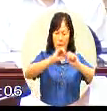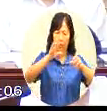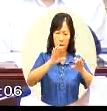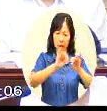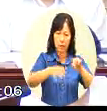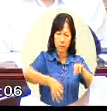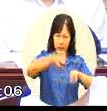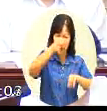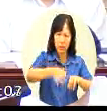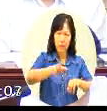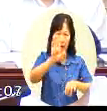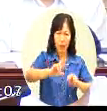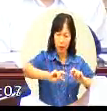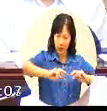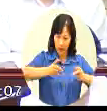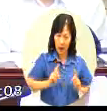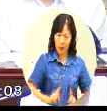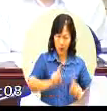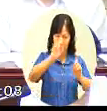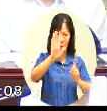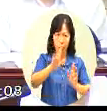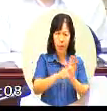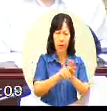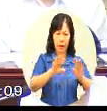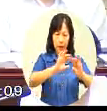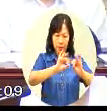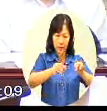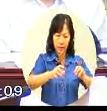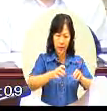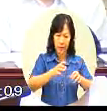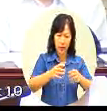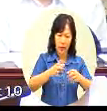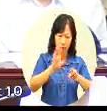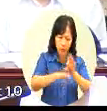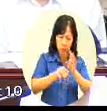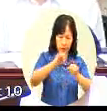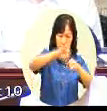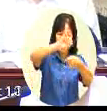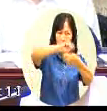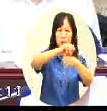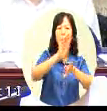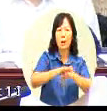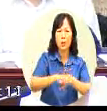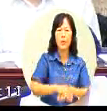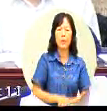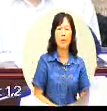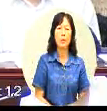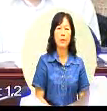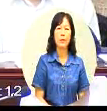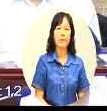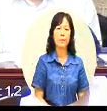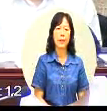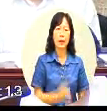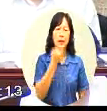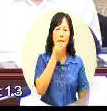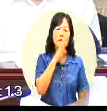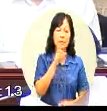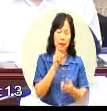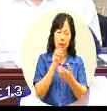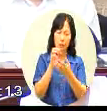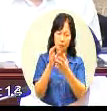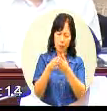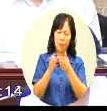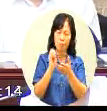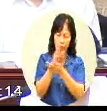价调高，我们地价税一定是增加，一定是增加。但是这边要跟萧议员报告